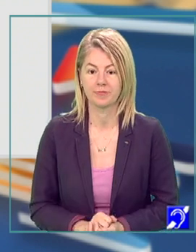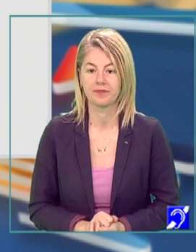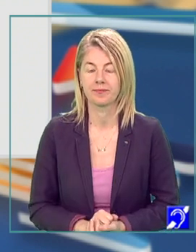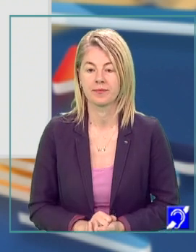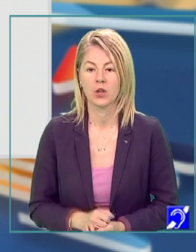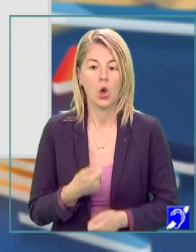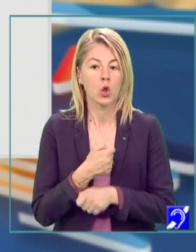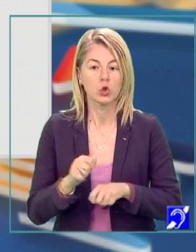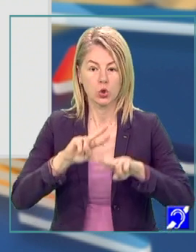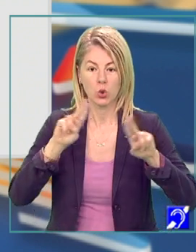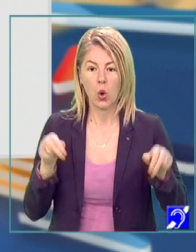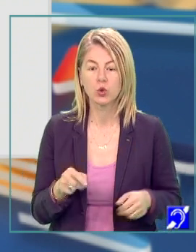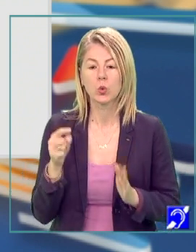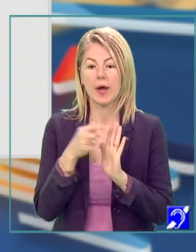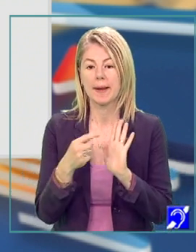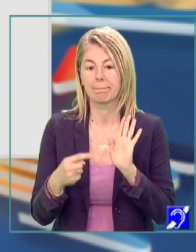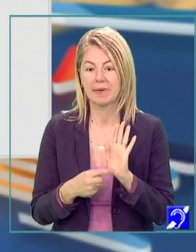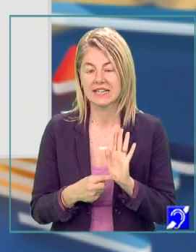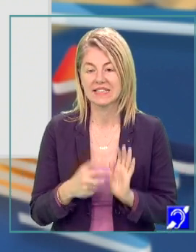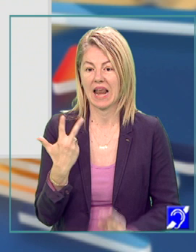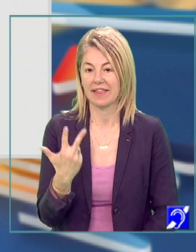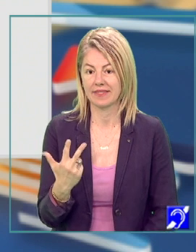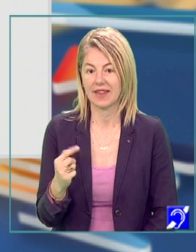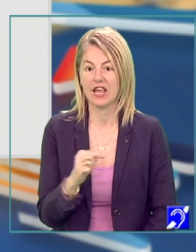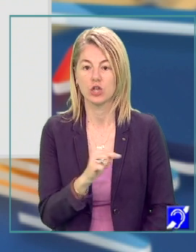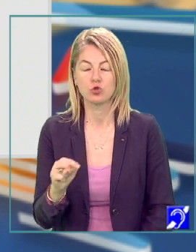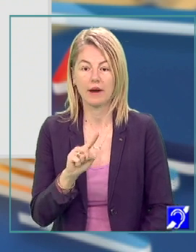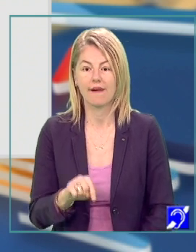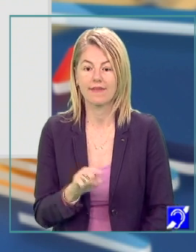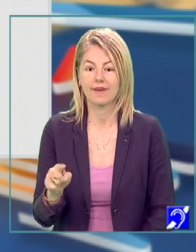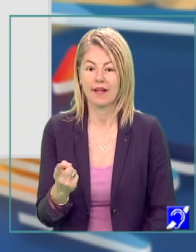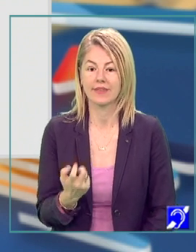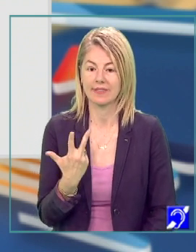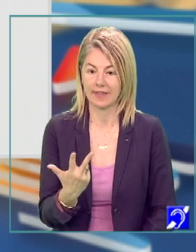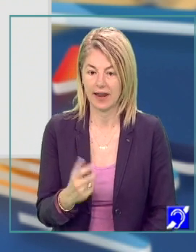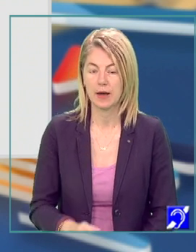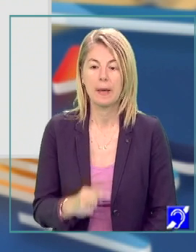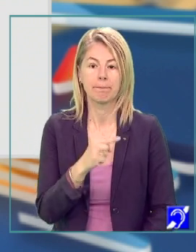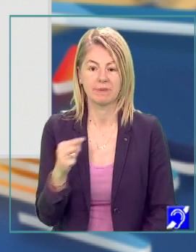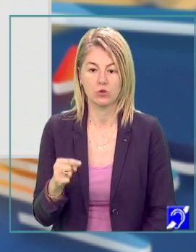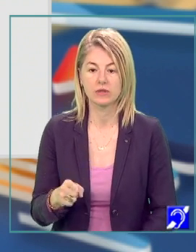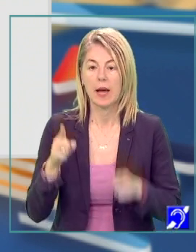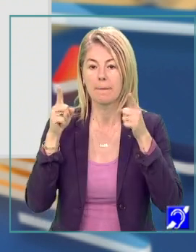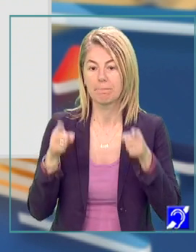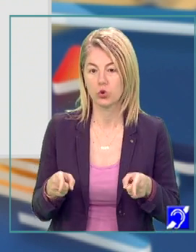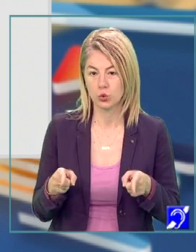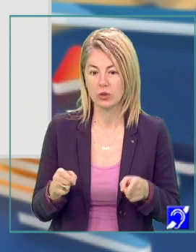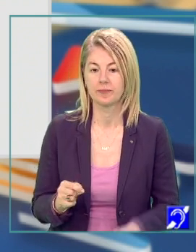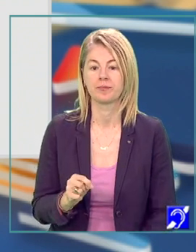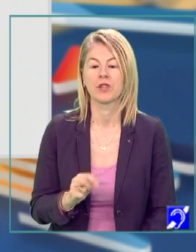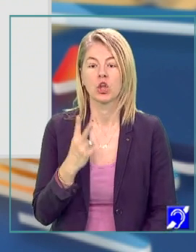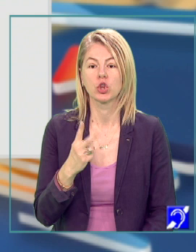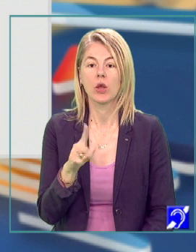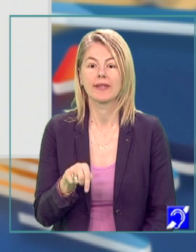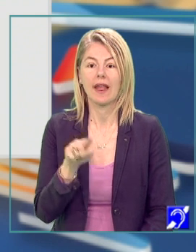din 28, totul de împărțit la 3 supra radical din 3 minus modul